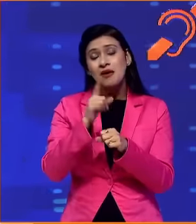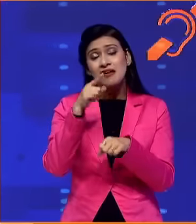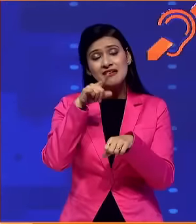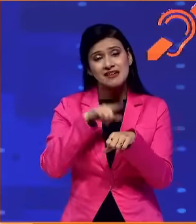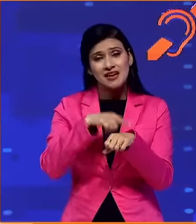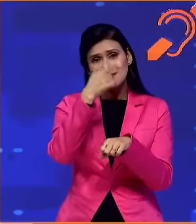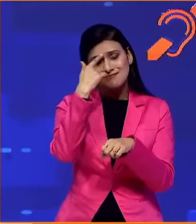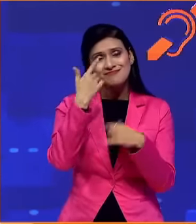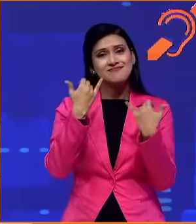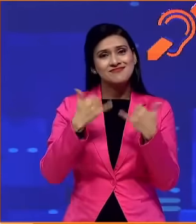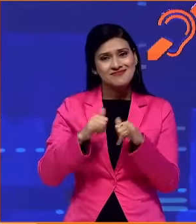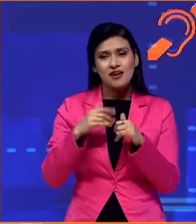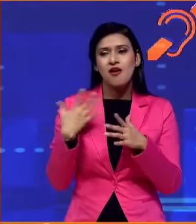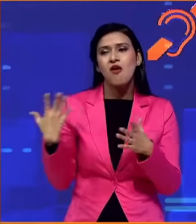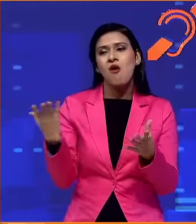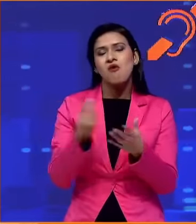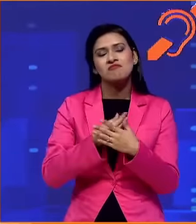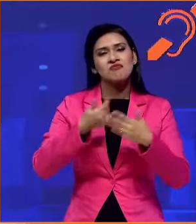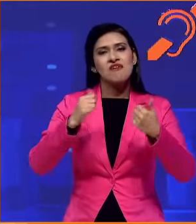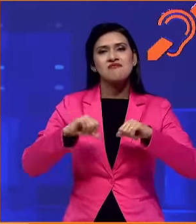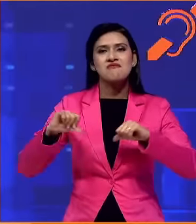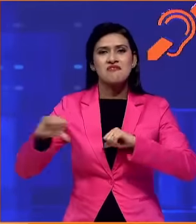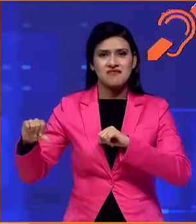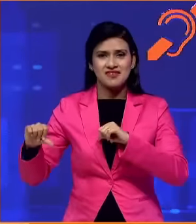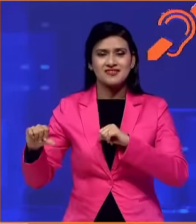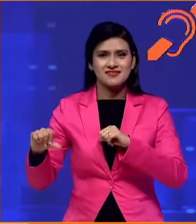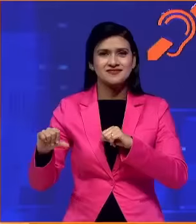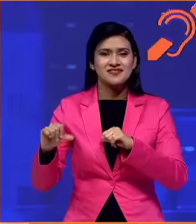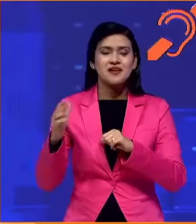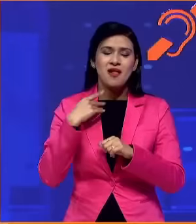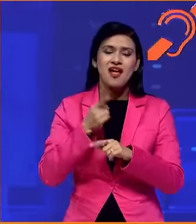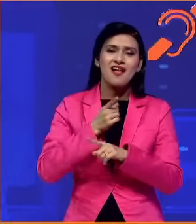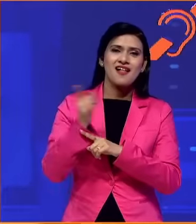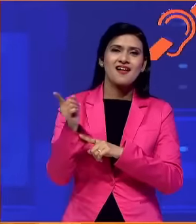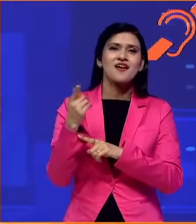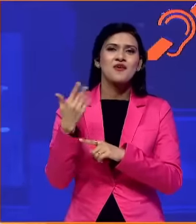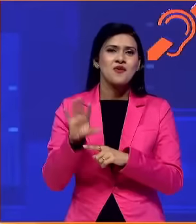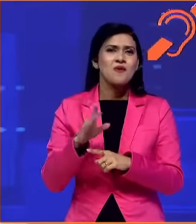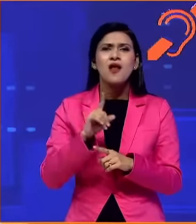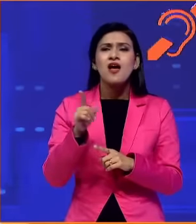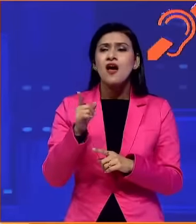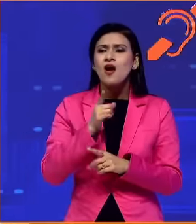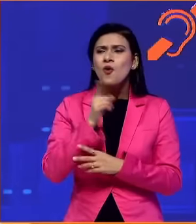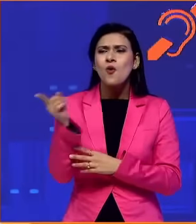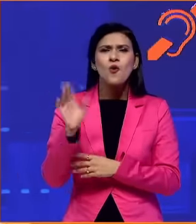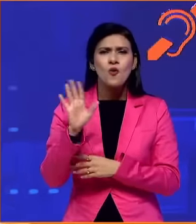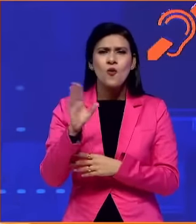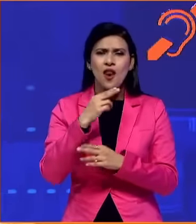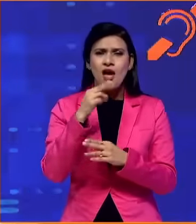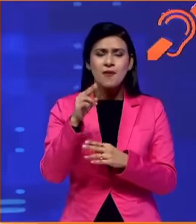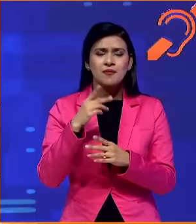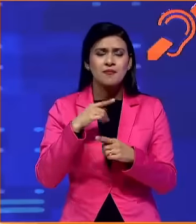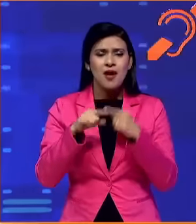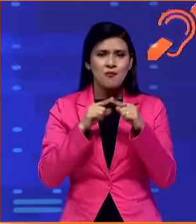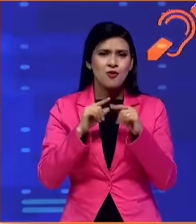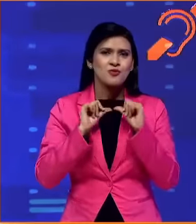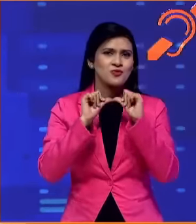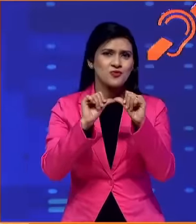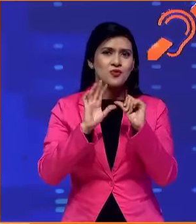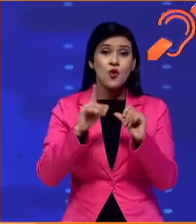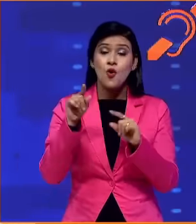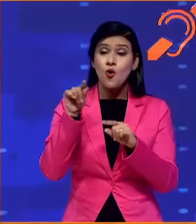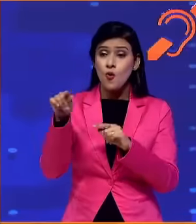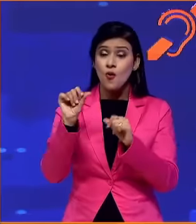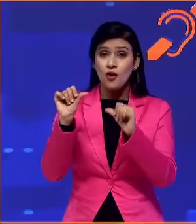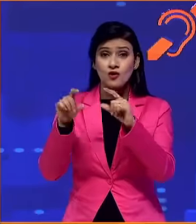उससमयहमारीसारीसीटेंरद्दहोगईं।औरजोआप कहरहेहैं,मैंनेभीवह आरोपसुनाहै।लेकिनयहआपका आरोपनहींहै,यहउनकाआरोपहै।इसलिएमैं जवाबनहींदेनाचाहता,क्योंकिआजमैं केवलआपके